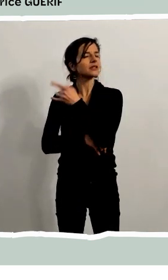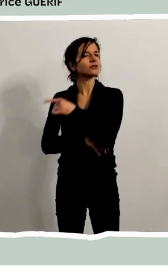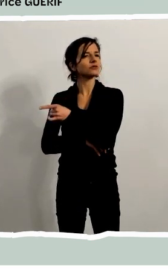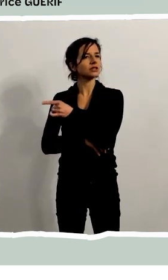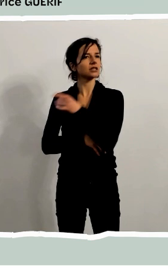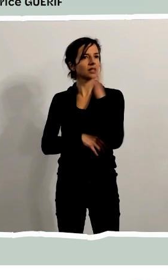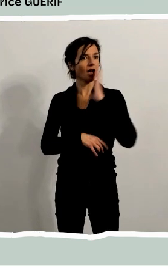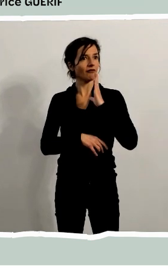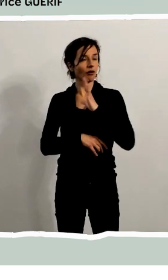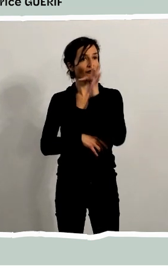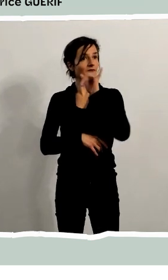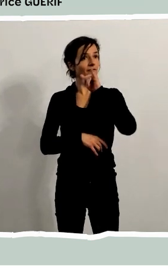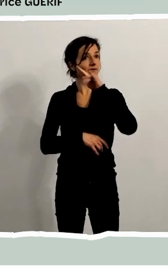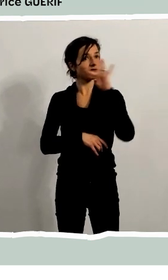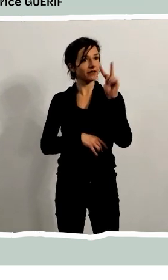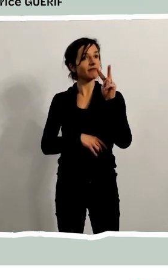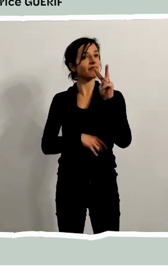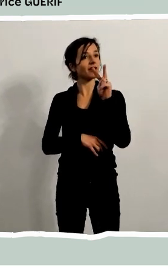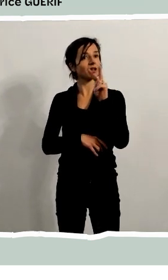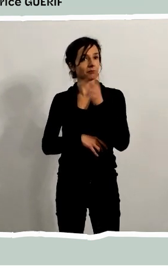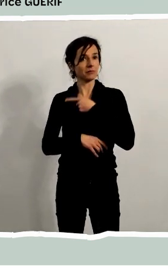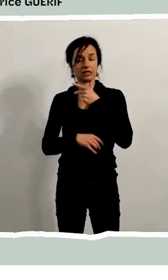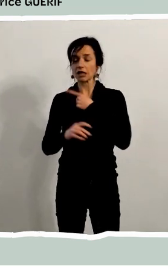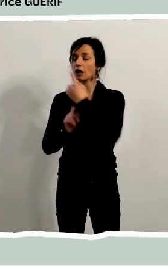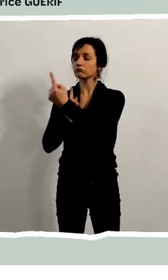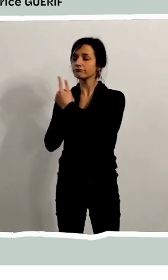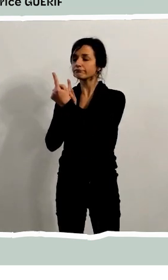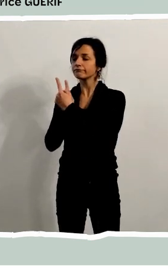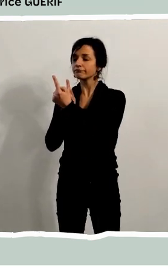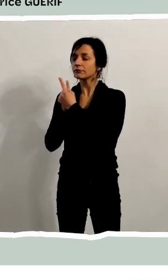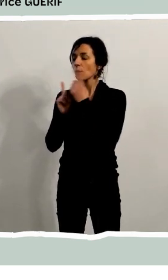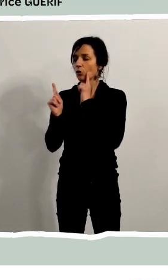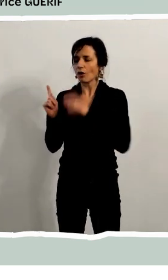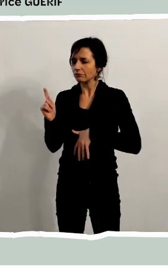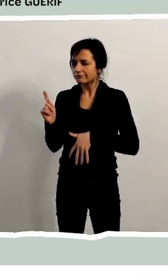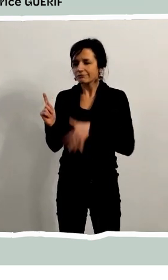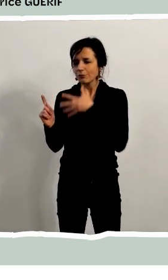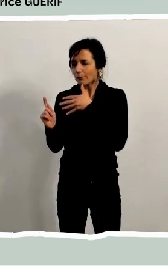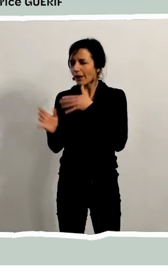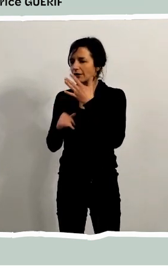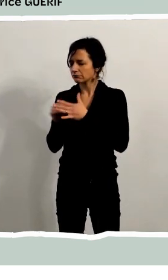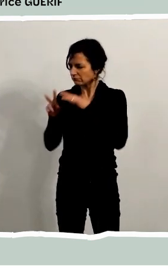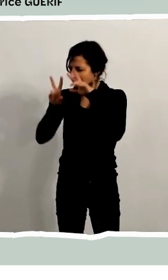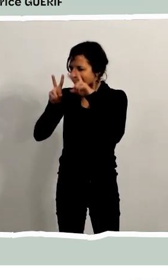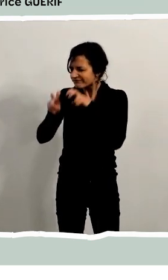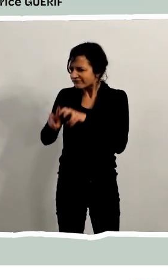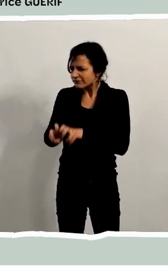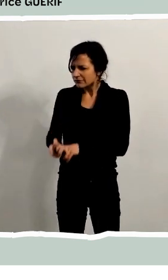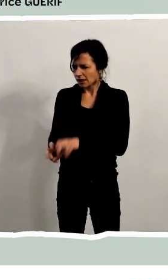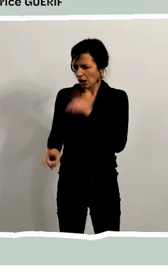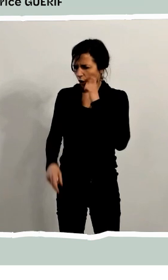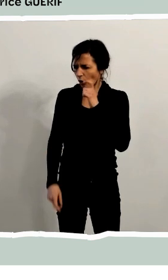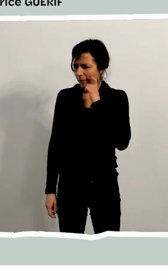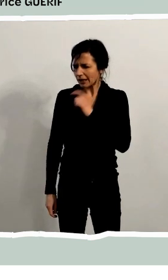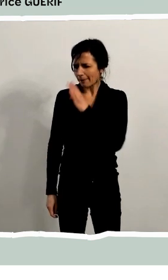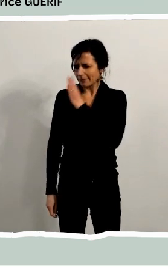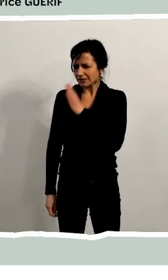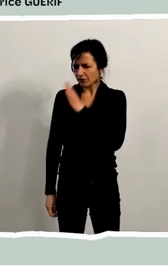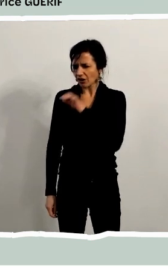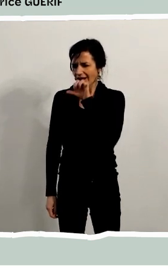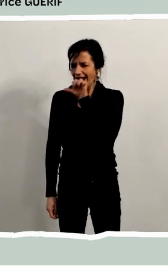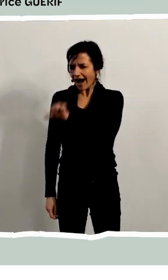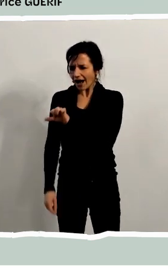en fécondation in vitro, donc pour des difficultés à concevoir, et ils ont dosé chez ces patientes le bisphénol A dans leurs